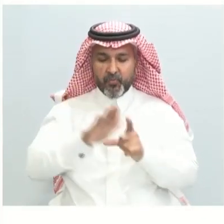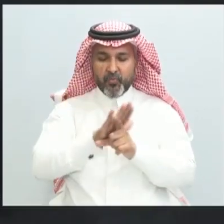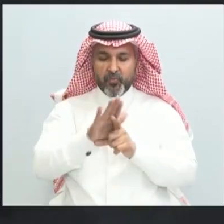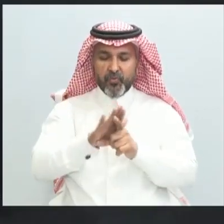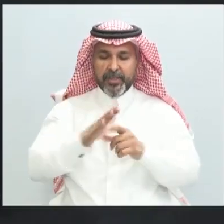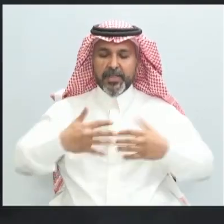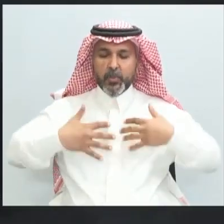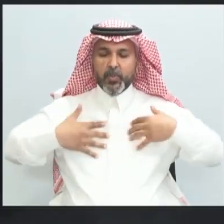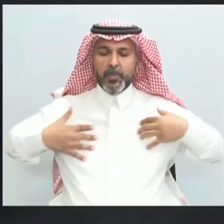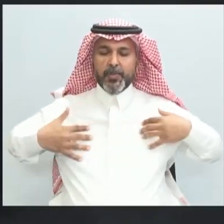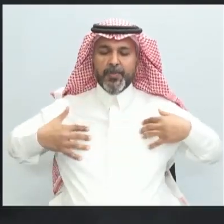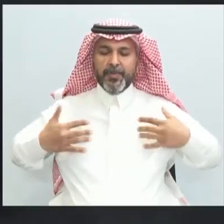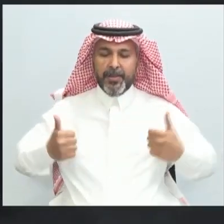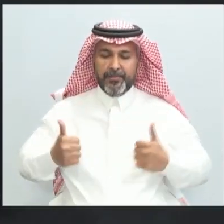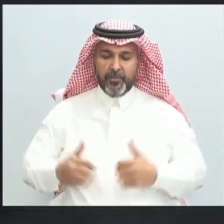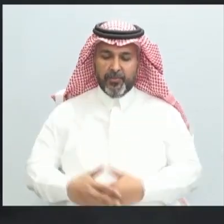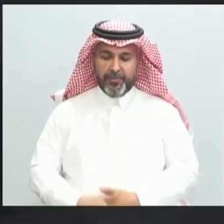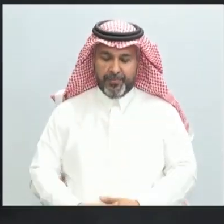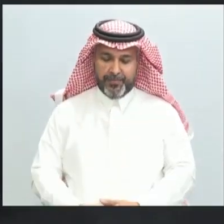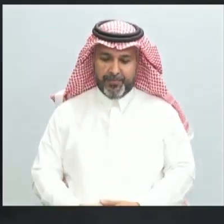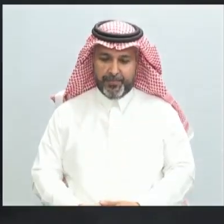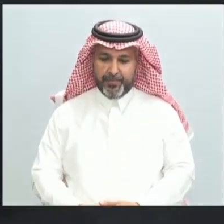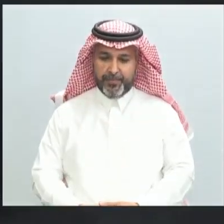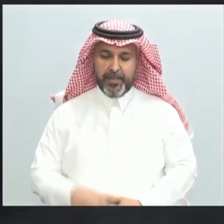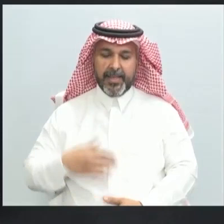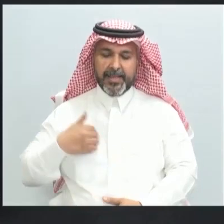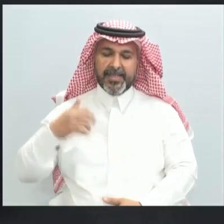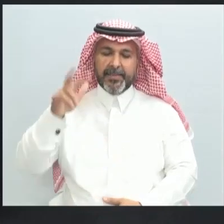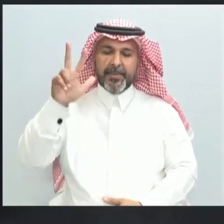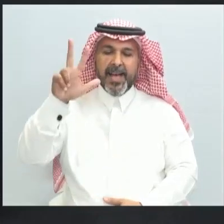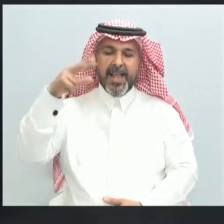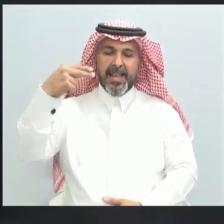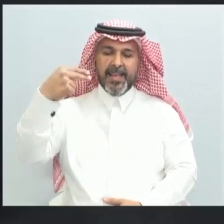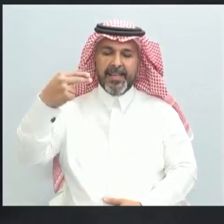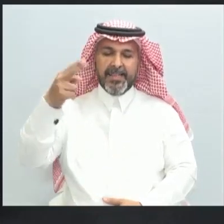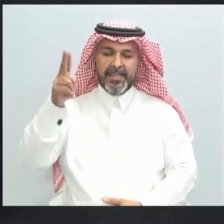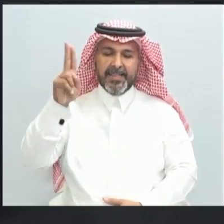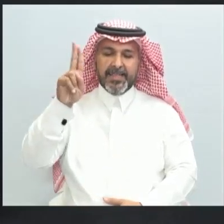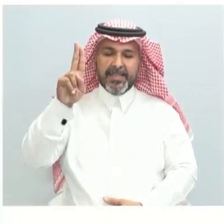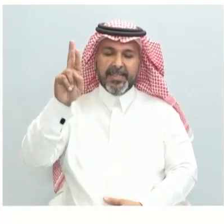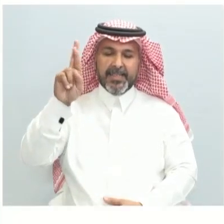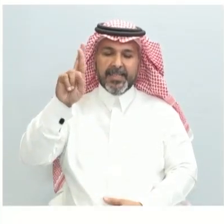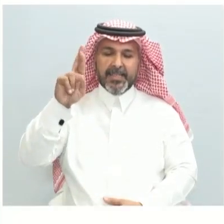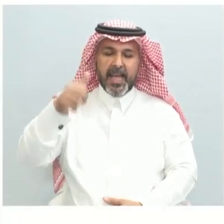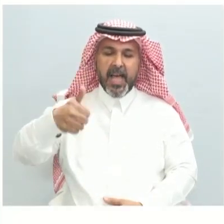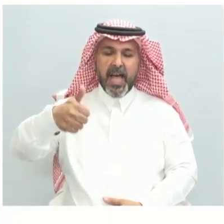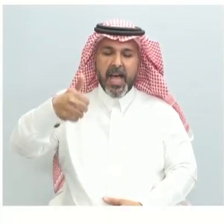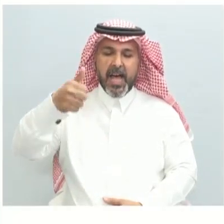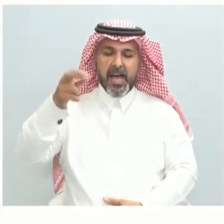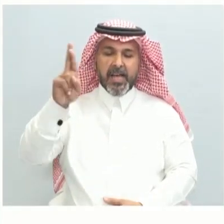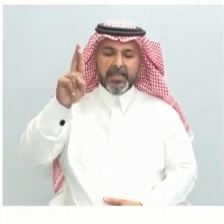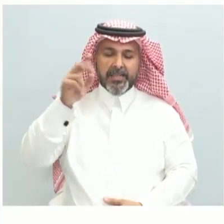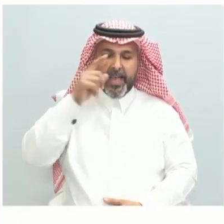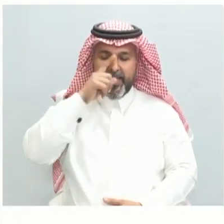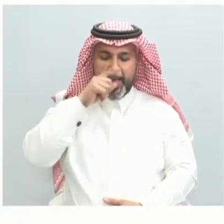الاعتزاز بالوطن والافتخار به ويكون هو ما هو الاعتزاز هو شعور